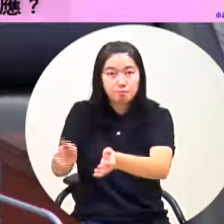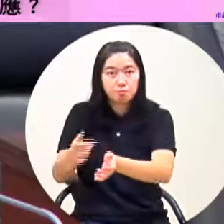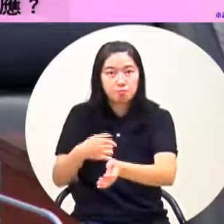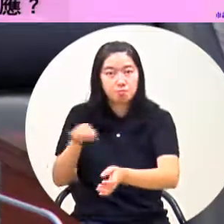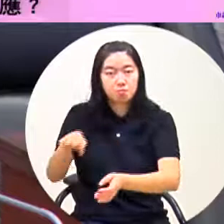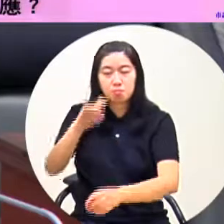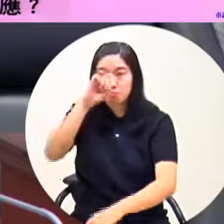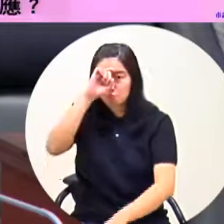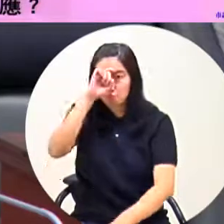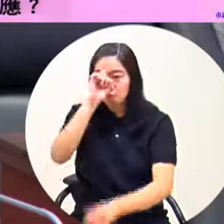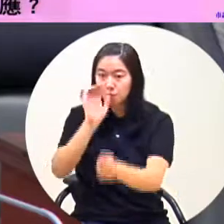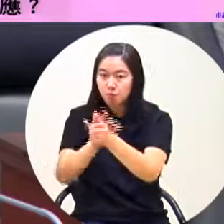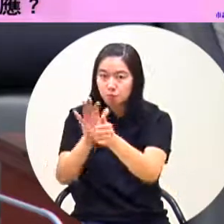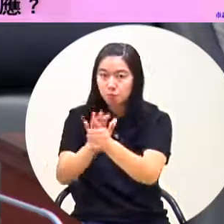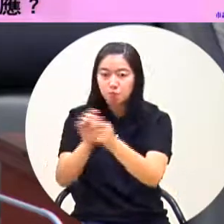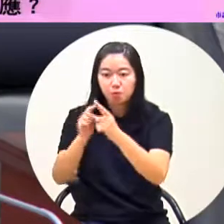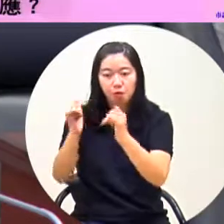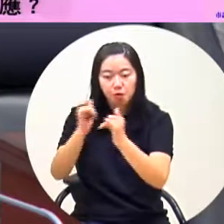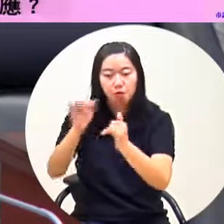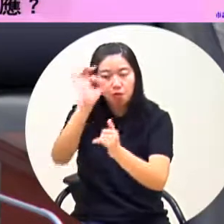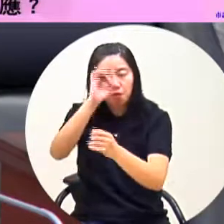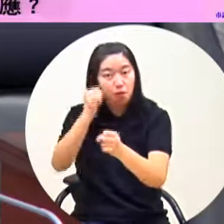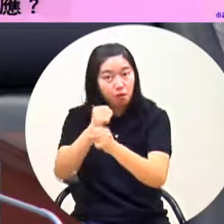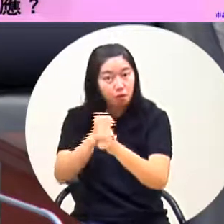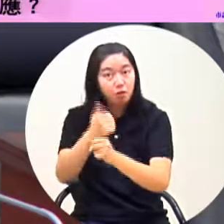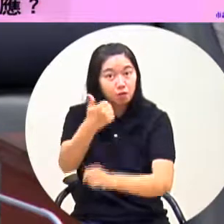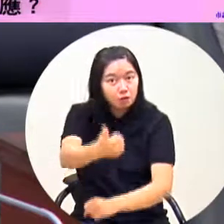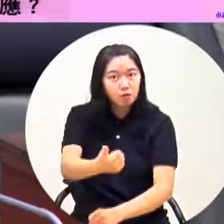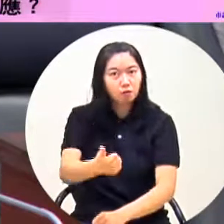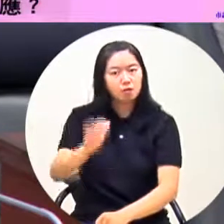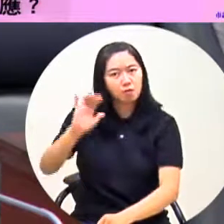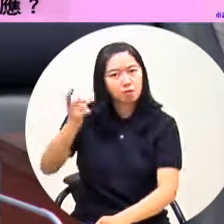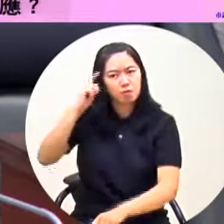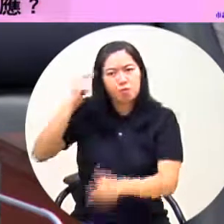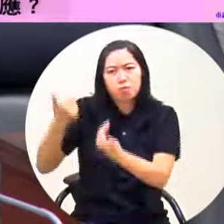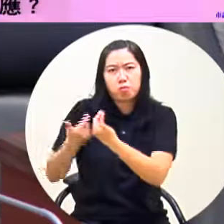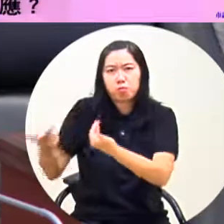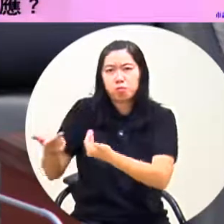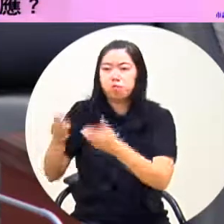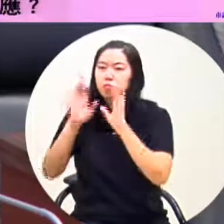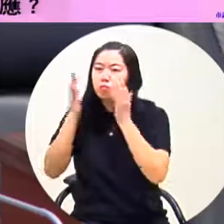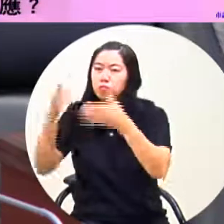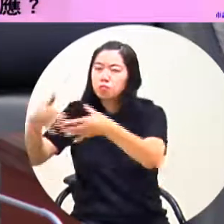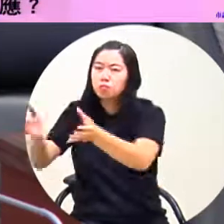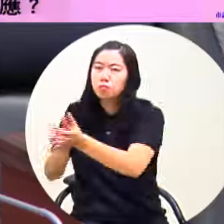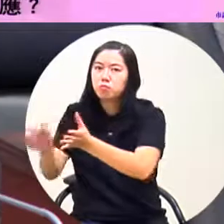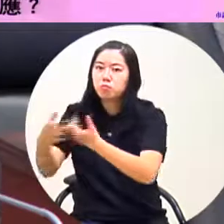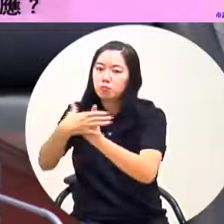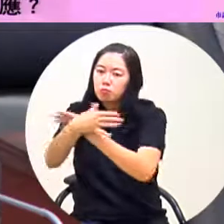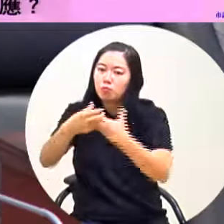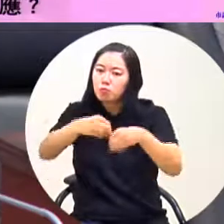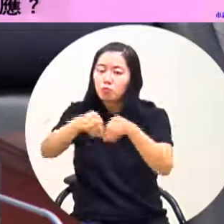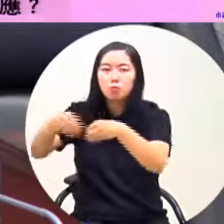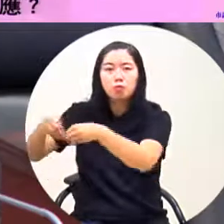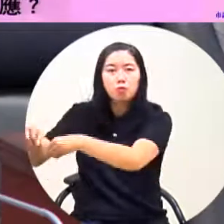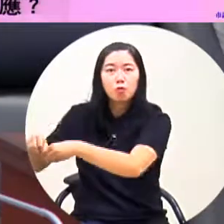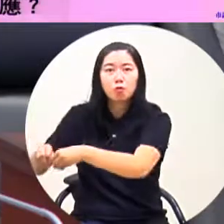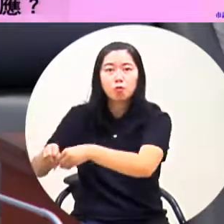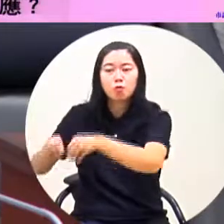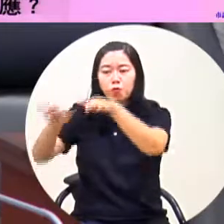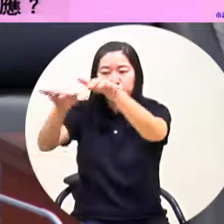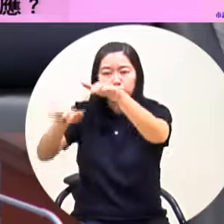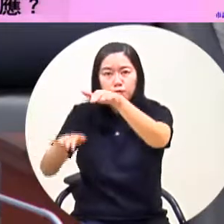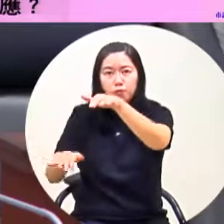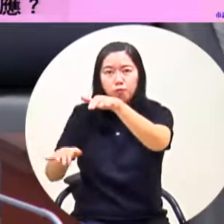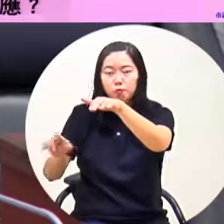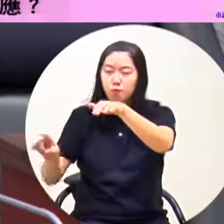劳工来找工作，可是本席觉得说我们的网页哦，除了是有送礼物的贴文哦，按赞特别